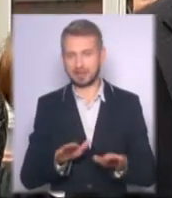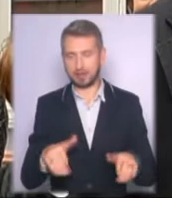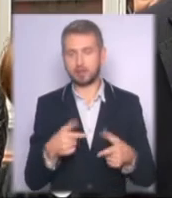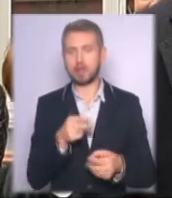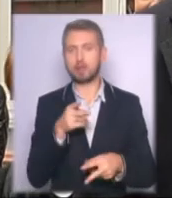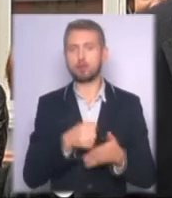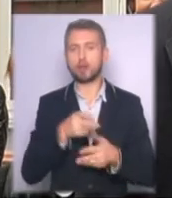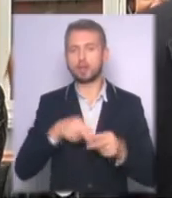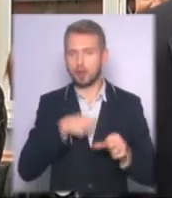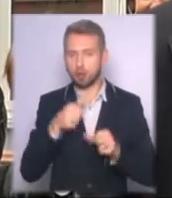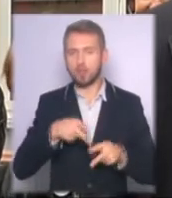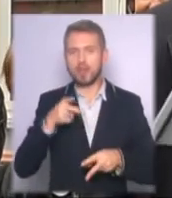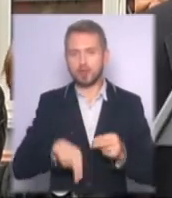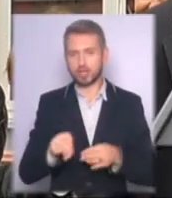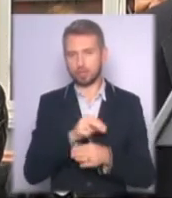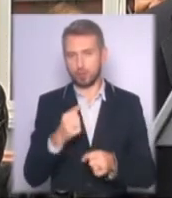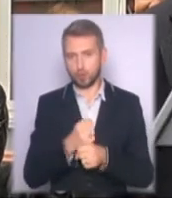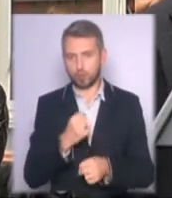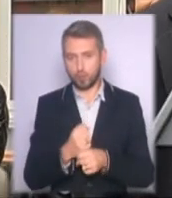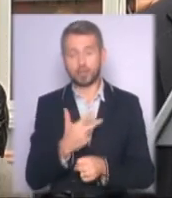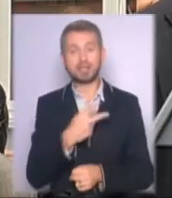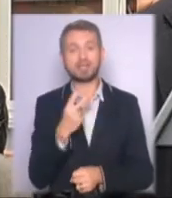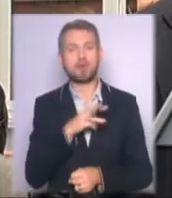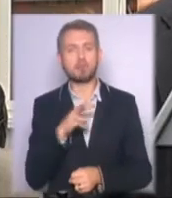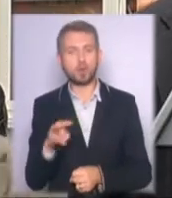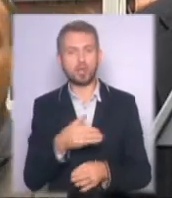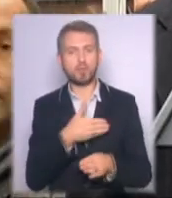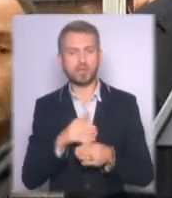мільйона виділено міським бюджетом на